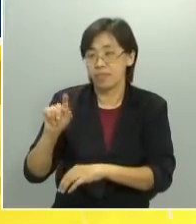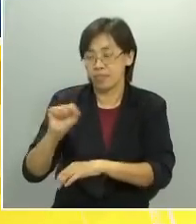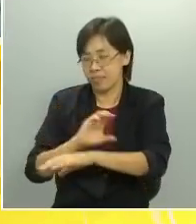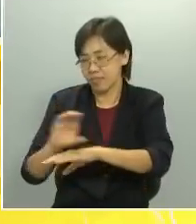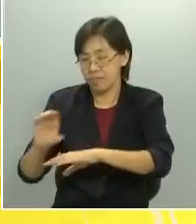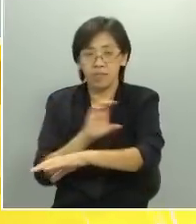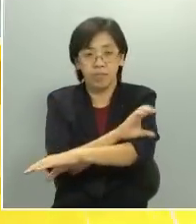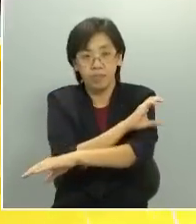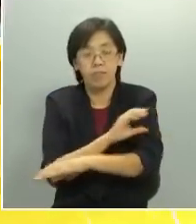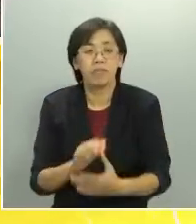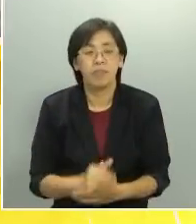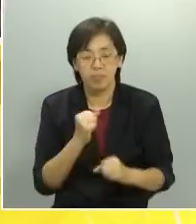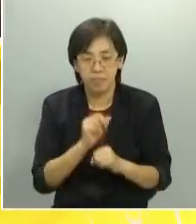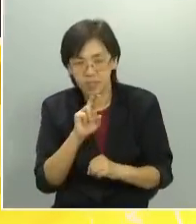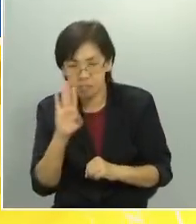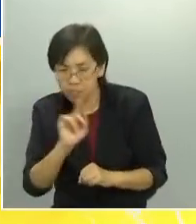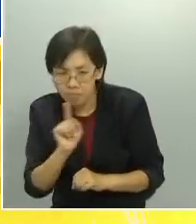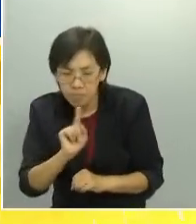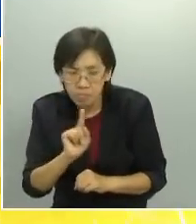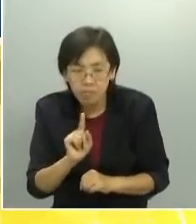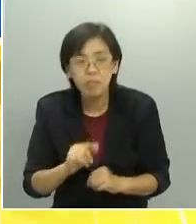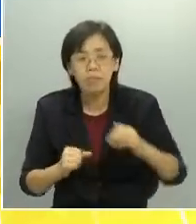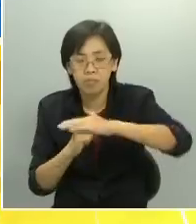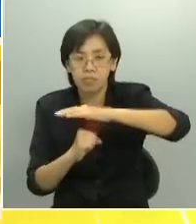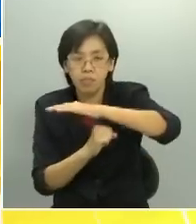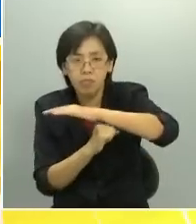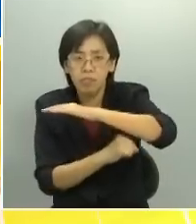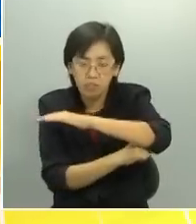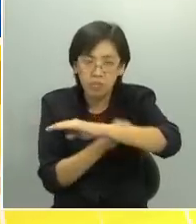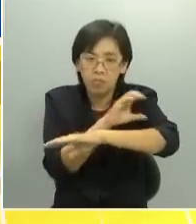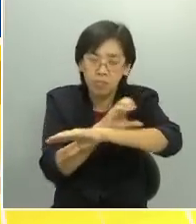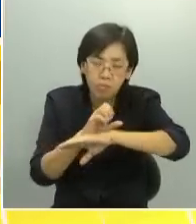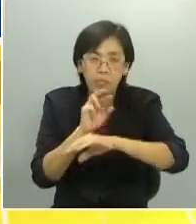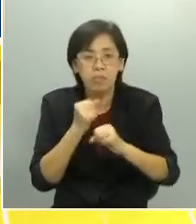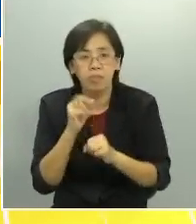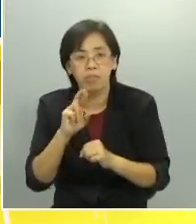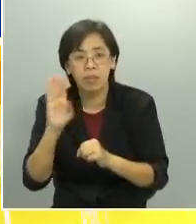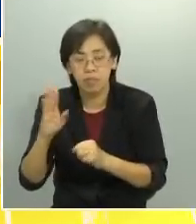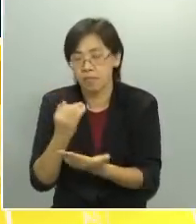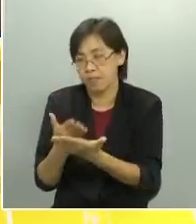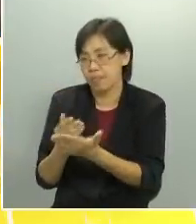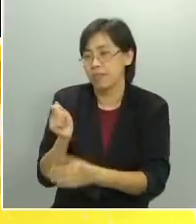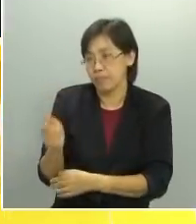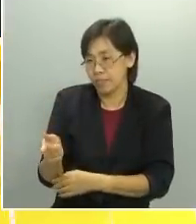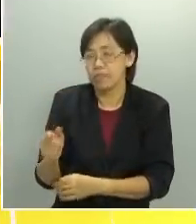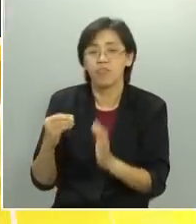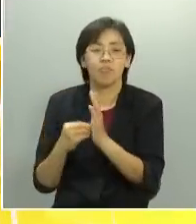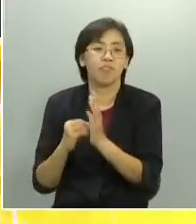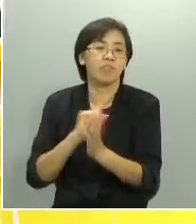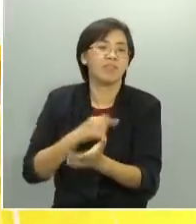างวางระบบคือมีโครงสร้างต้องวางระบบจ้างค่าวางระบบกทม.ก็กลายเ